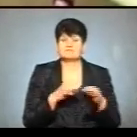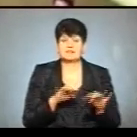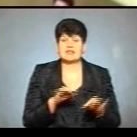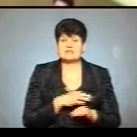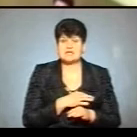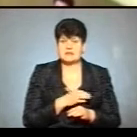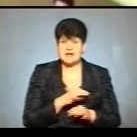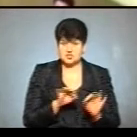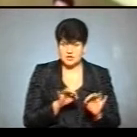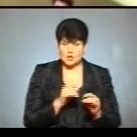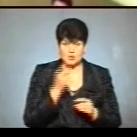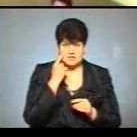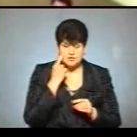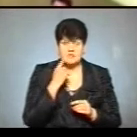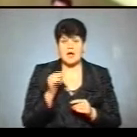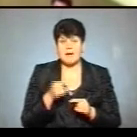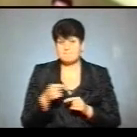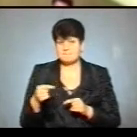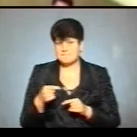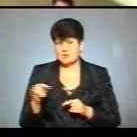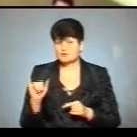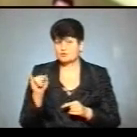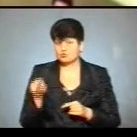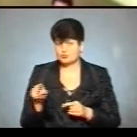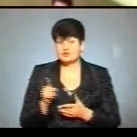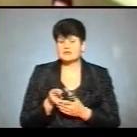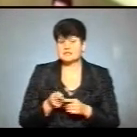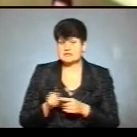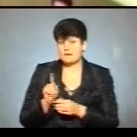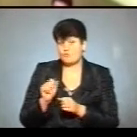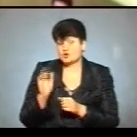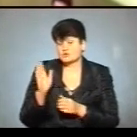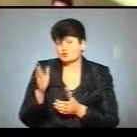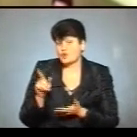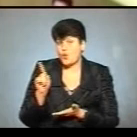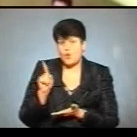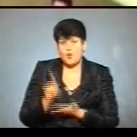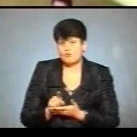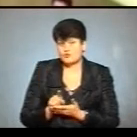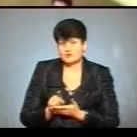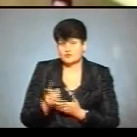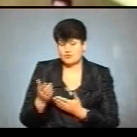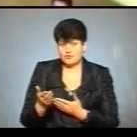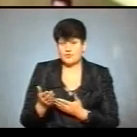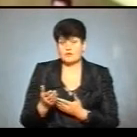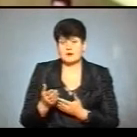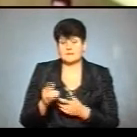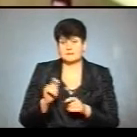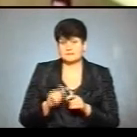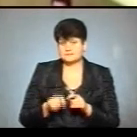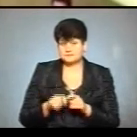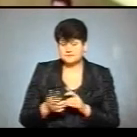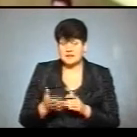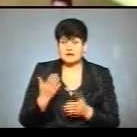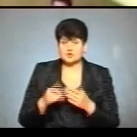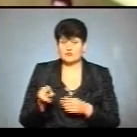А мінуси в тому, що це може бути обов'язковою для вчителя сертифікація.